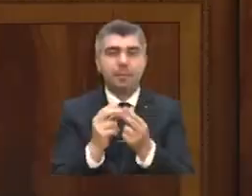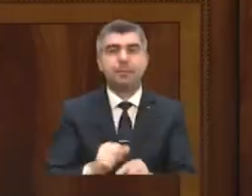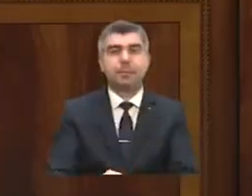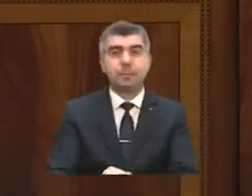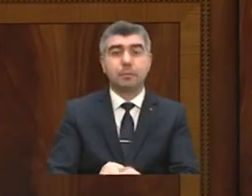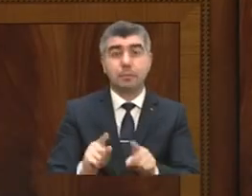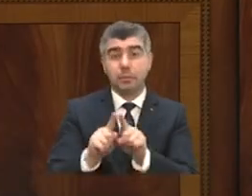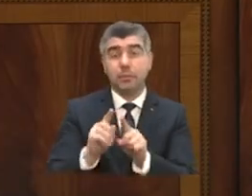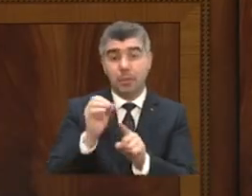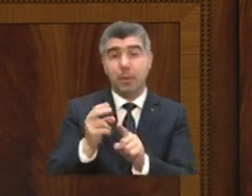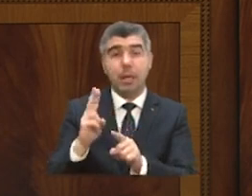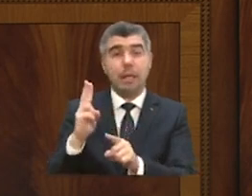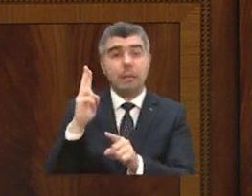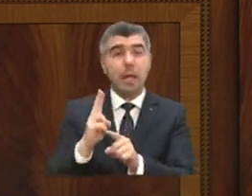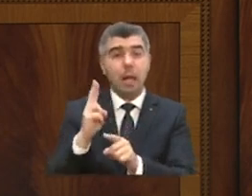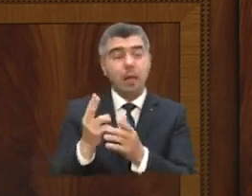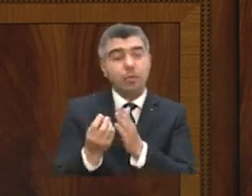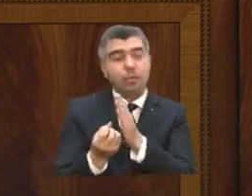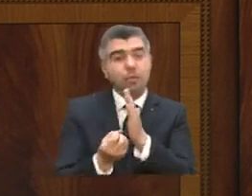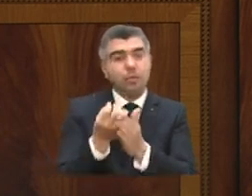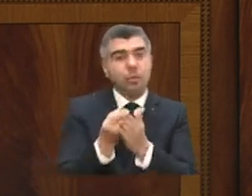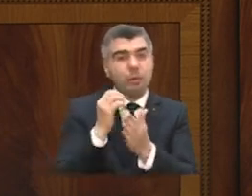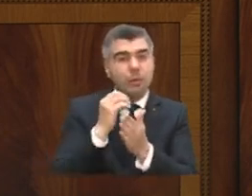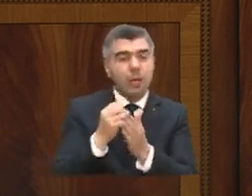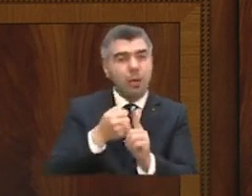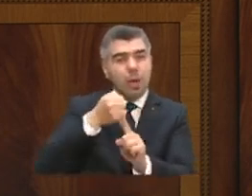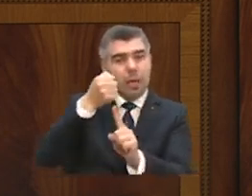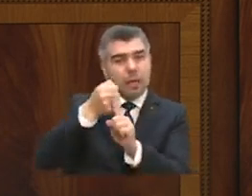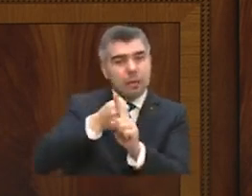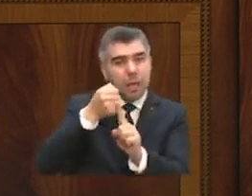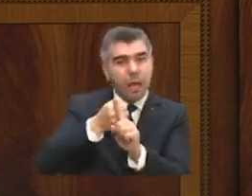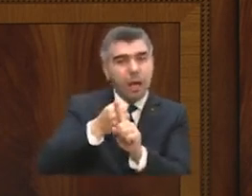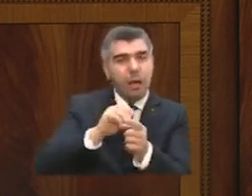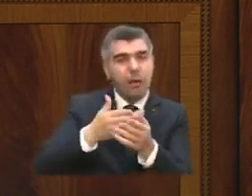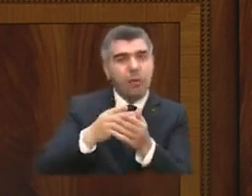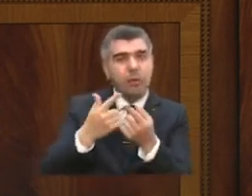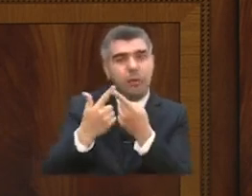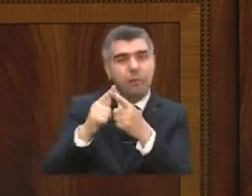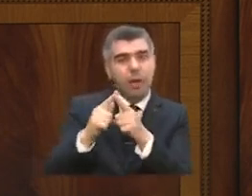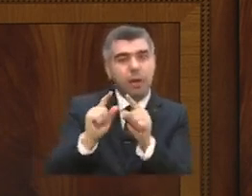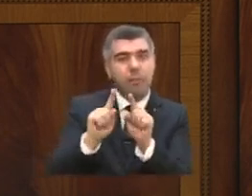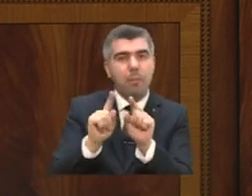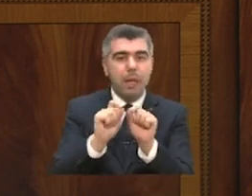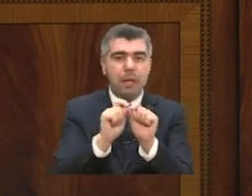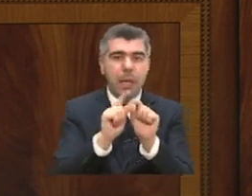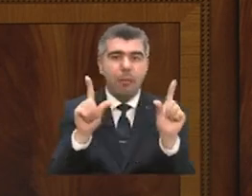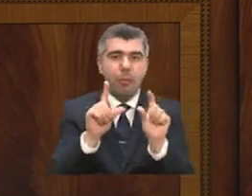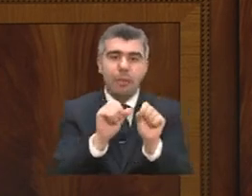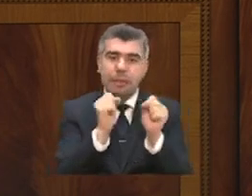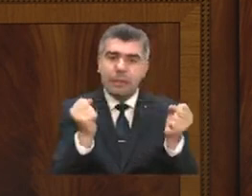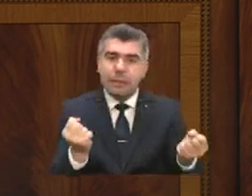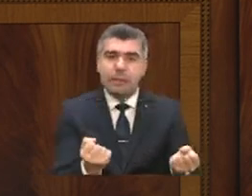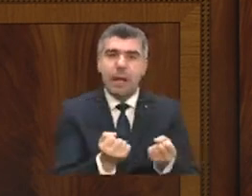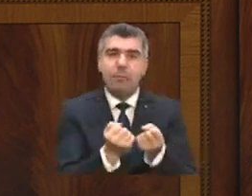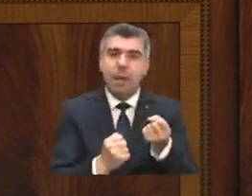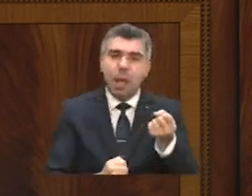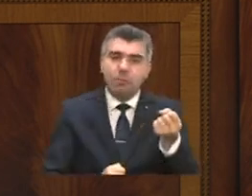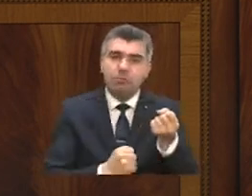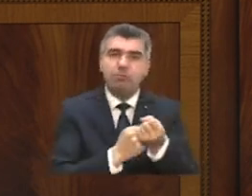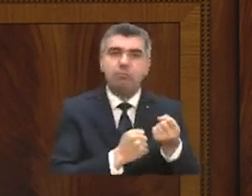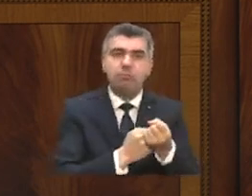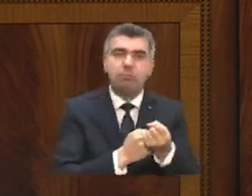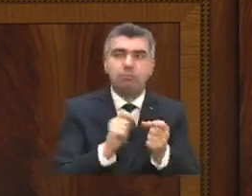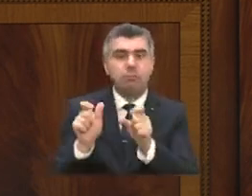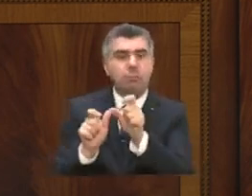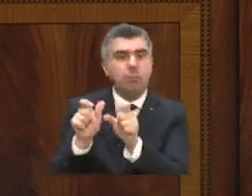فرصة لإطلاق جيل جديد من الإصلاحات في إطار نموذج تنموي جديد يجعل من تمكين